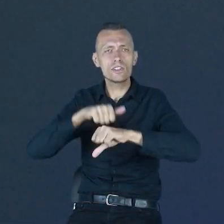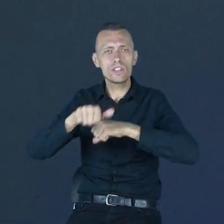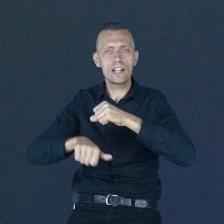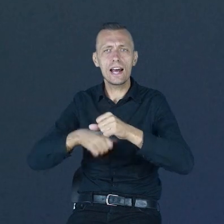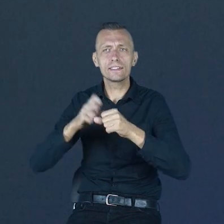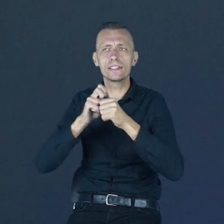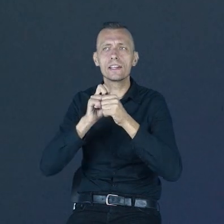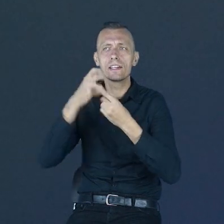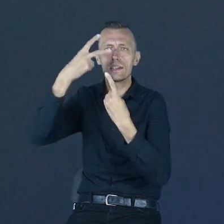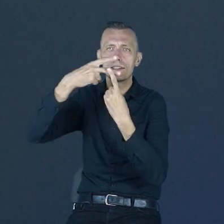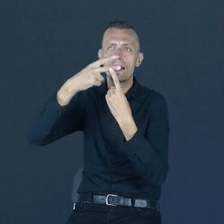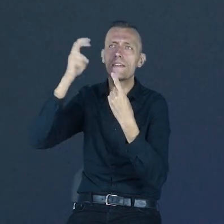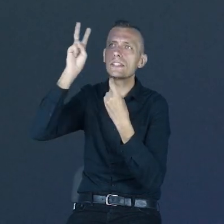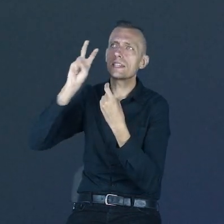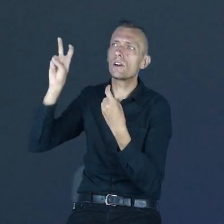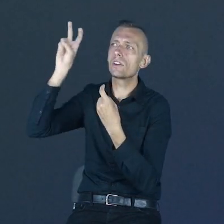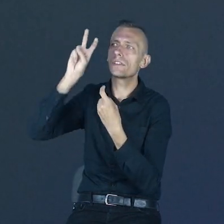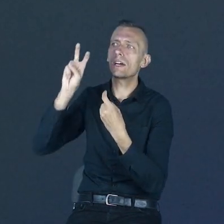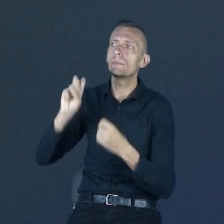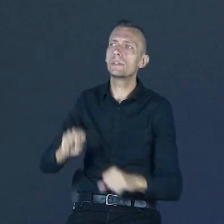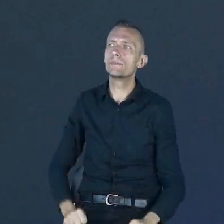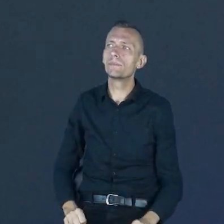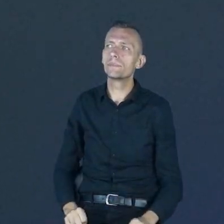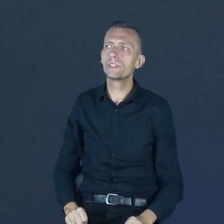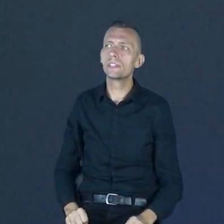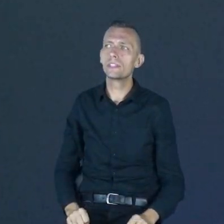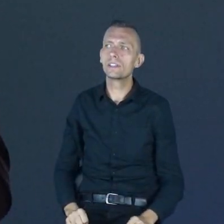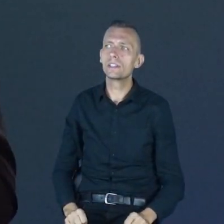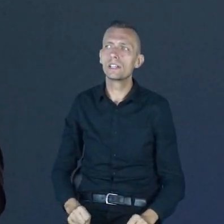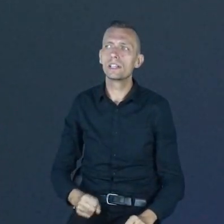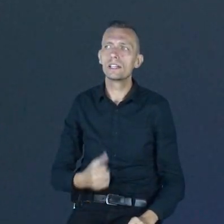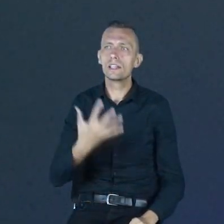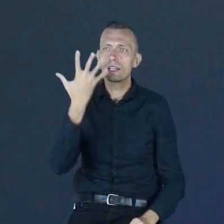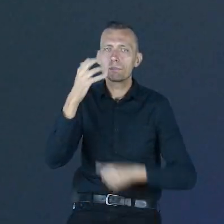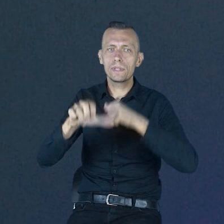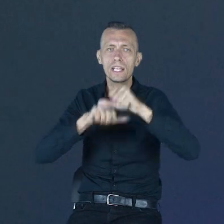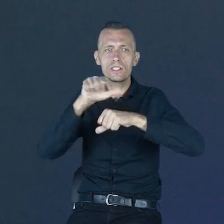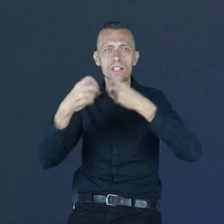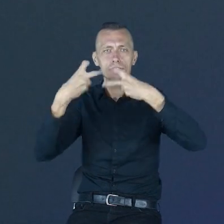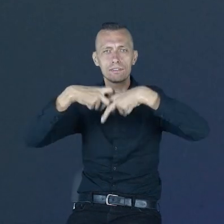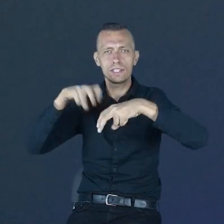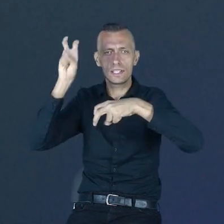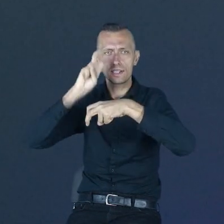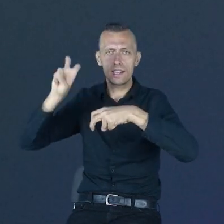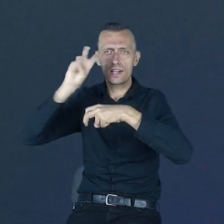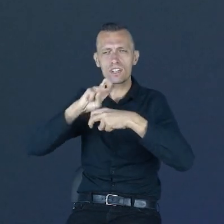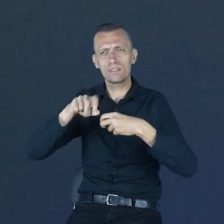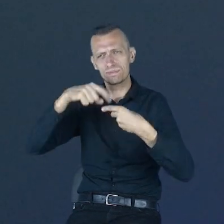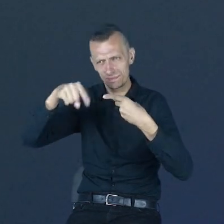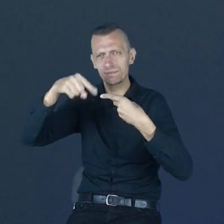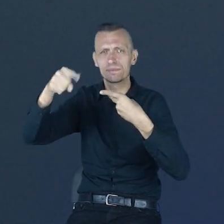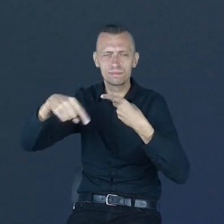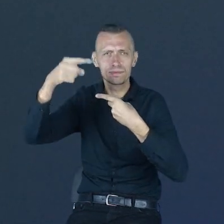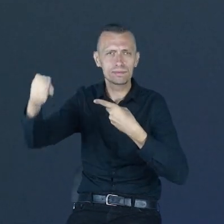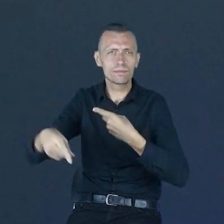telewizorem. No, 5 lat spędzamy na online, niektórzy więcej. I tak dalej, i tak dalej. Słuchajcie,